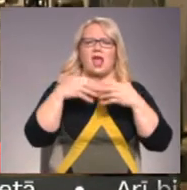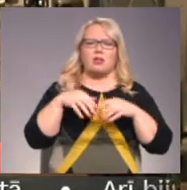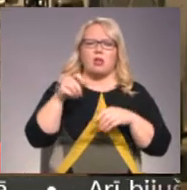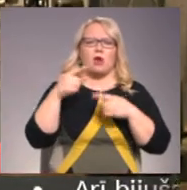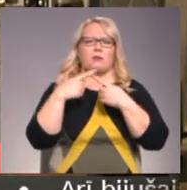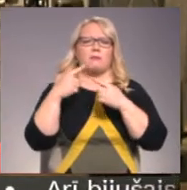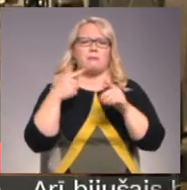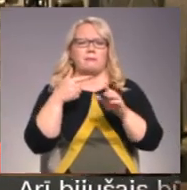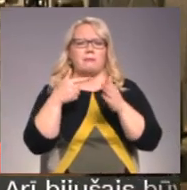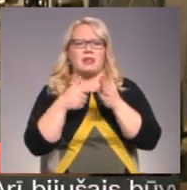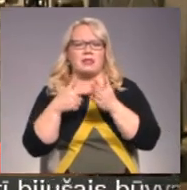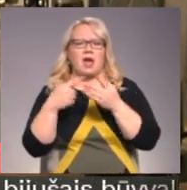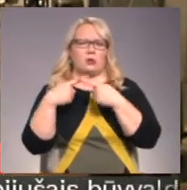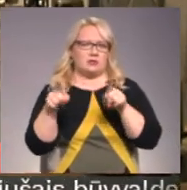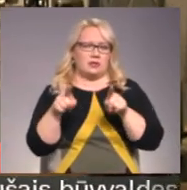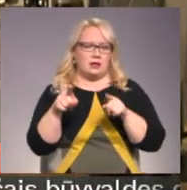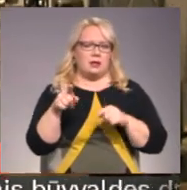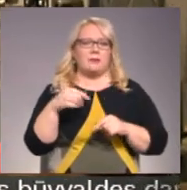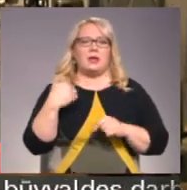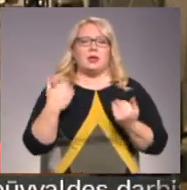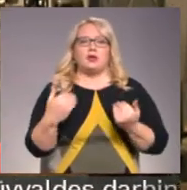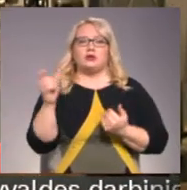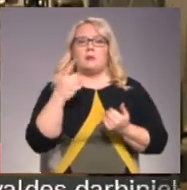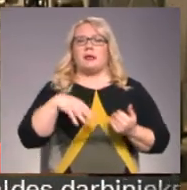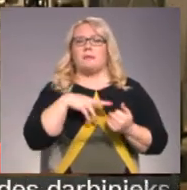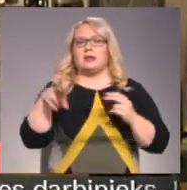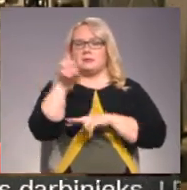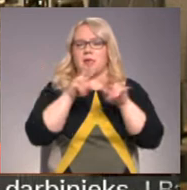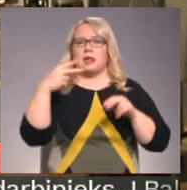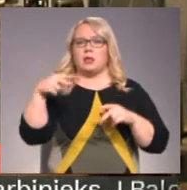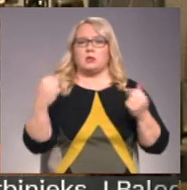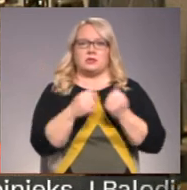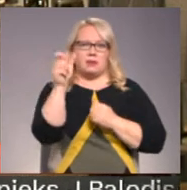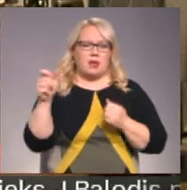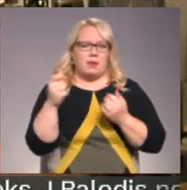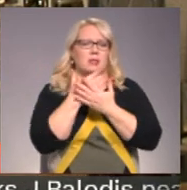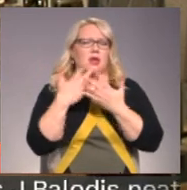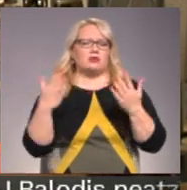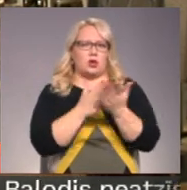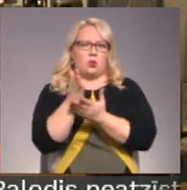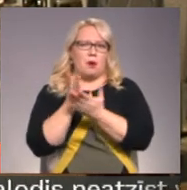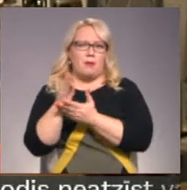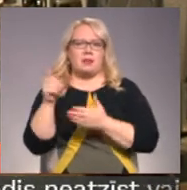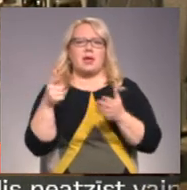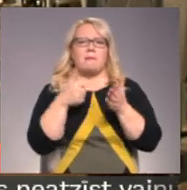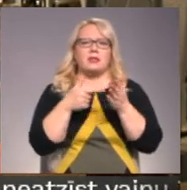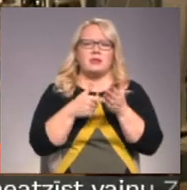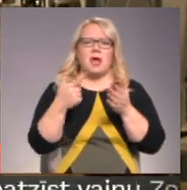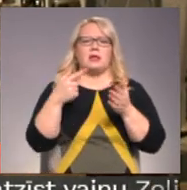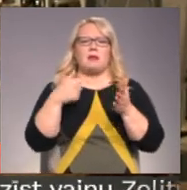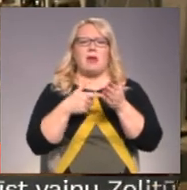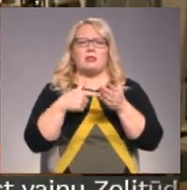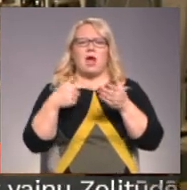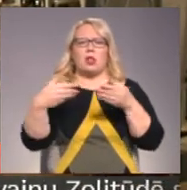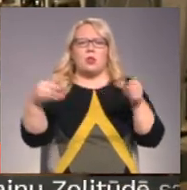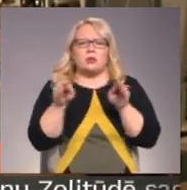citi. 20 people or something. Šobrīd mēs meklējam ap 20 darbinieku, bet ļoti dažādās jomās. Tie ir metinātāji, metāla